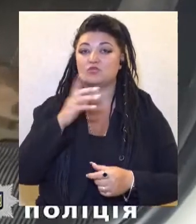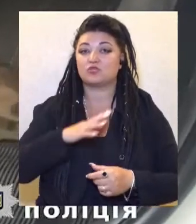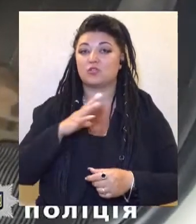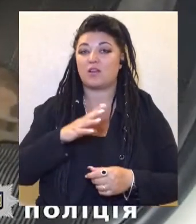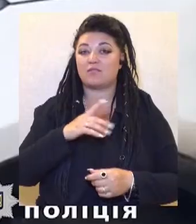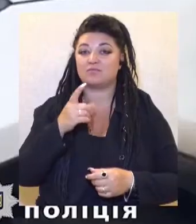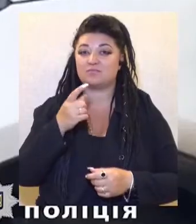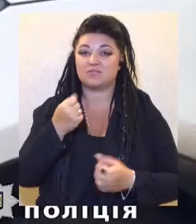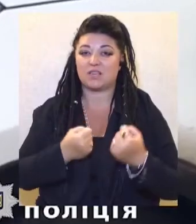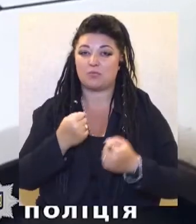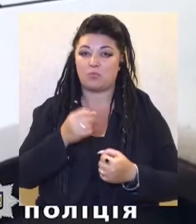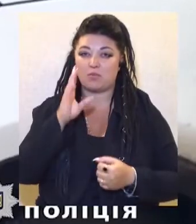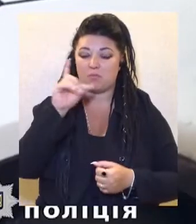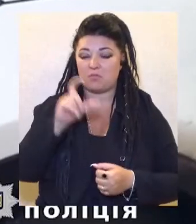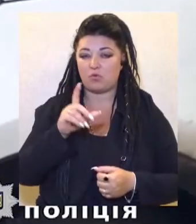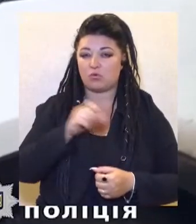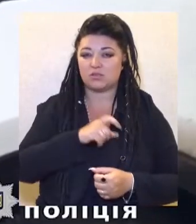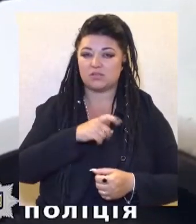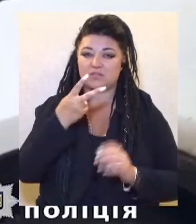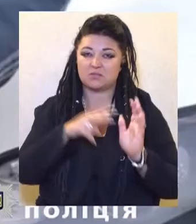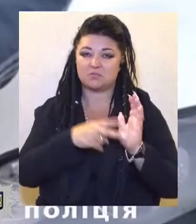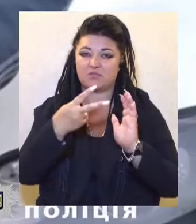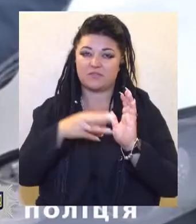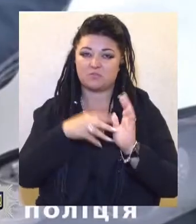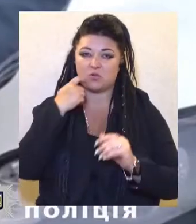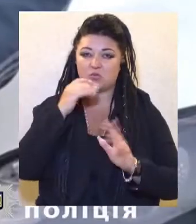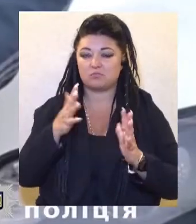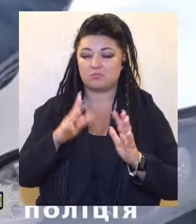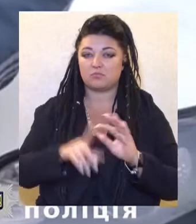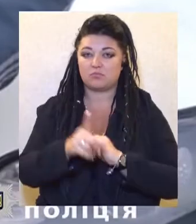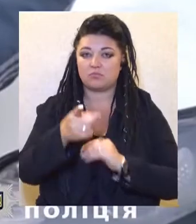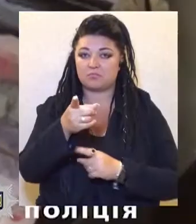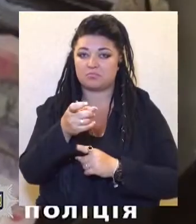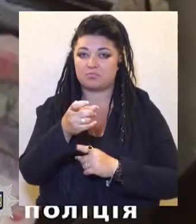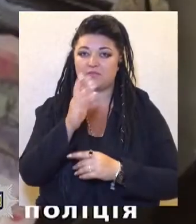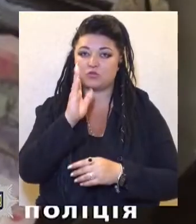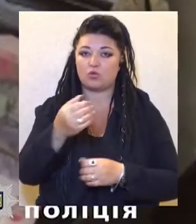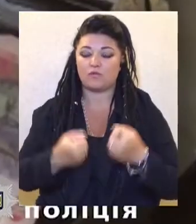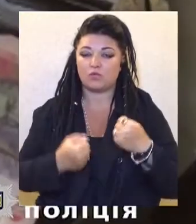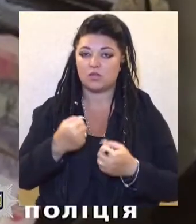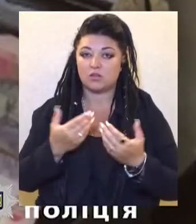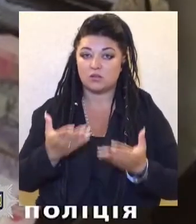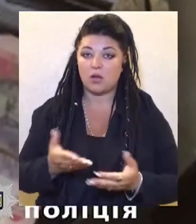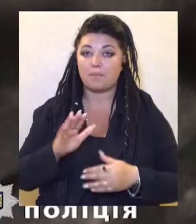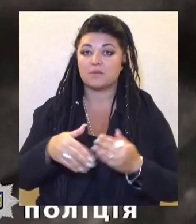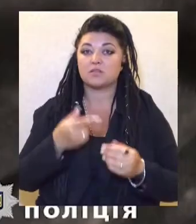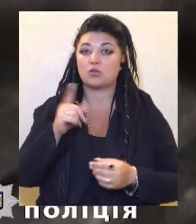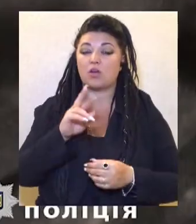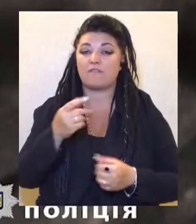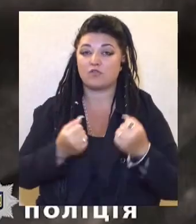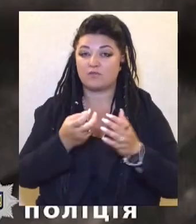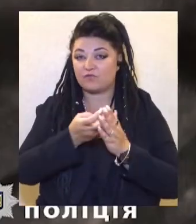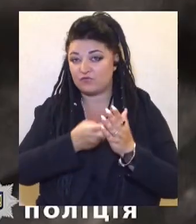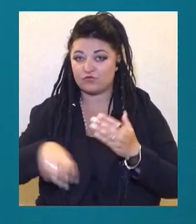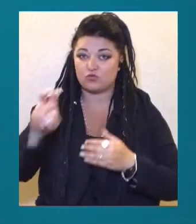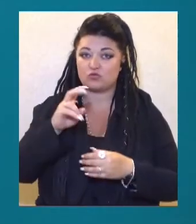одесити віком 27 та 28 років відкрили вогонь у сторону водія з рушниці. Після того, як водій вийшов з інкасаторської